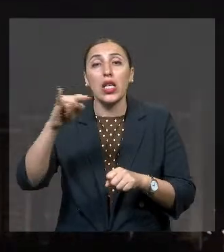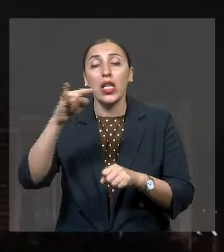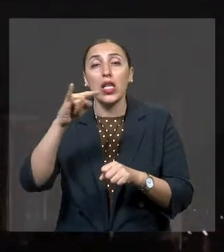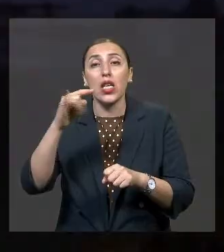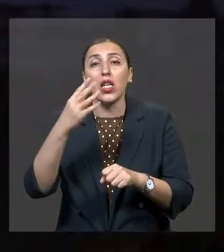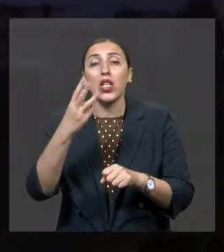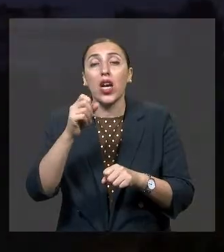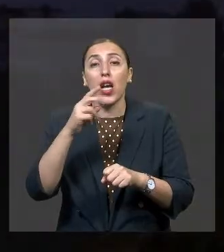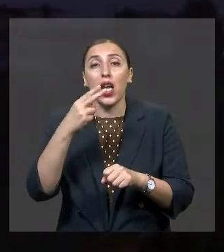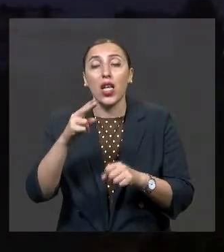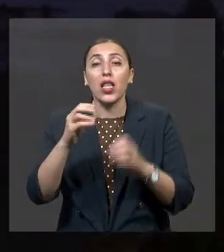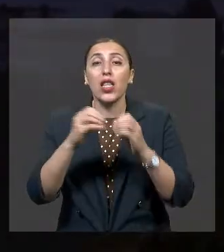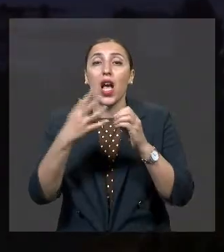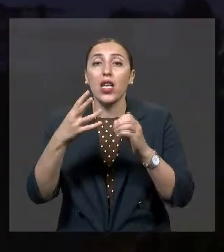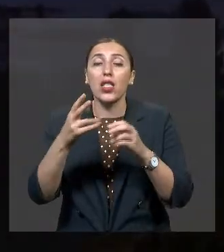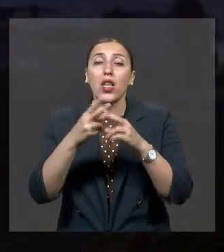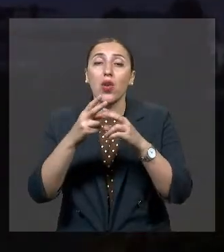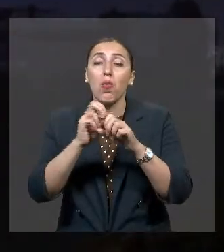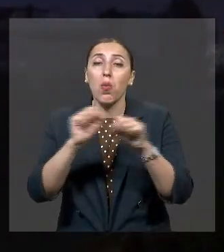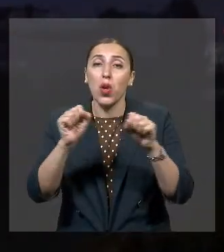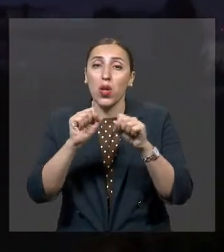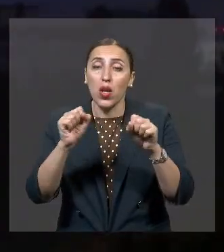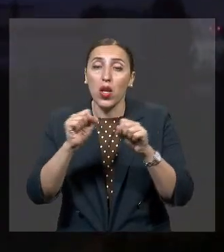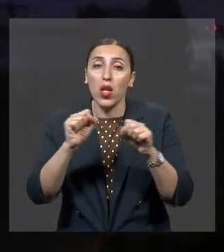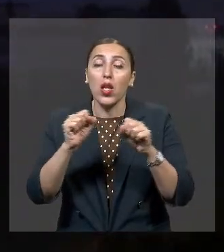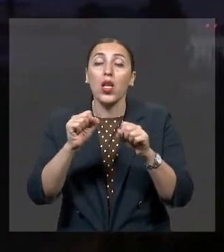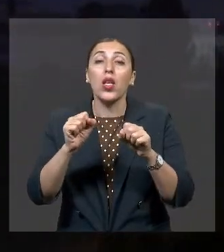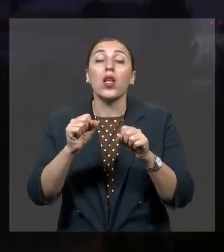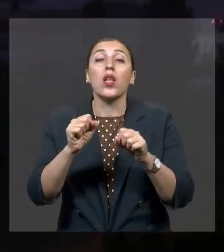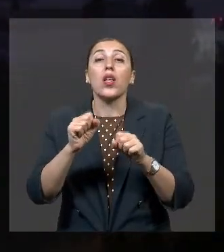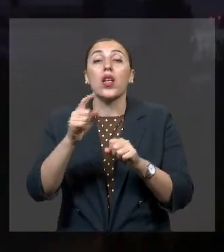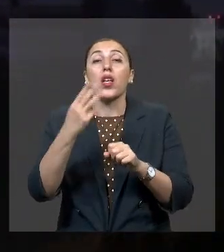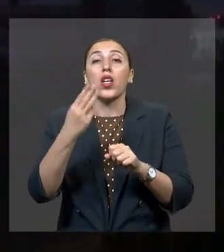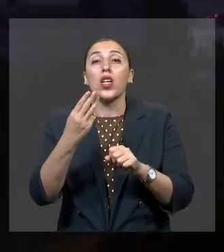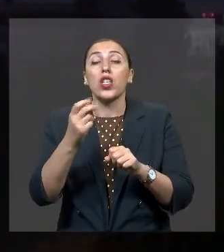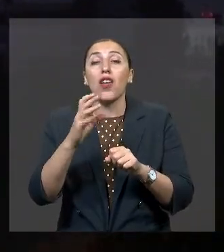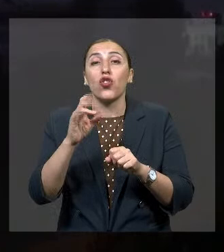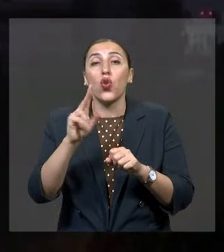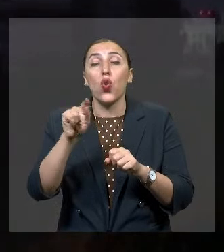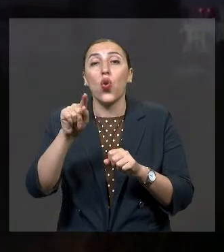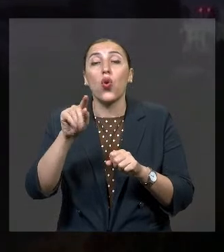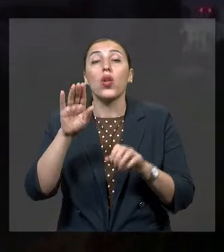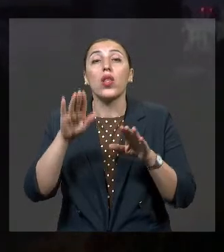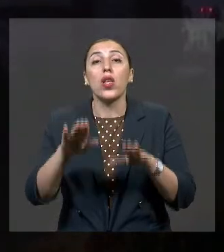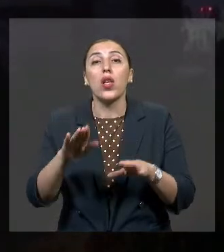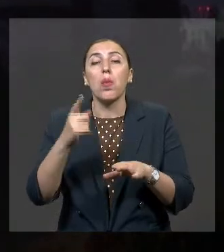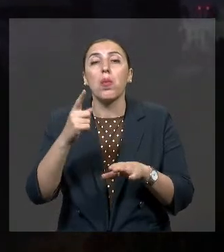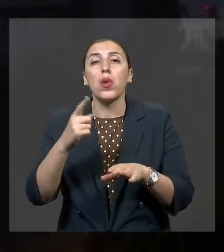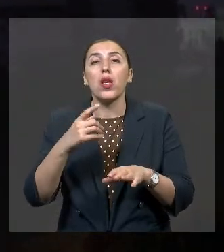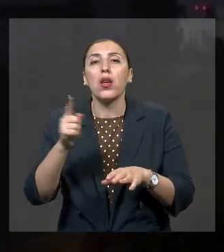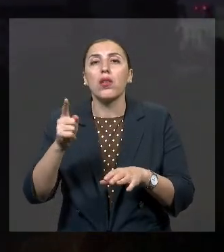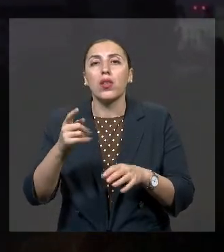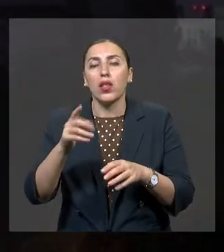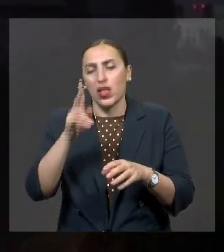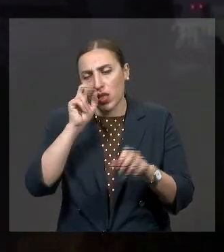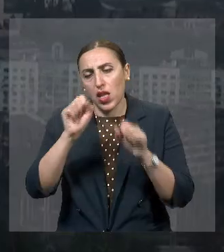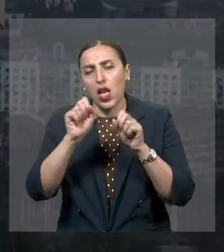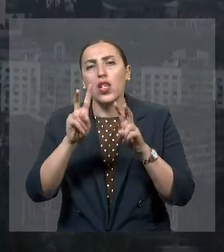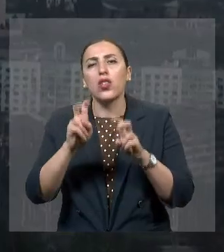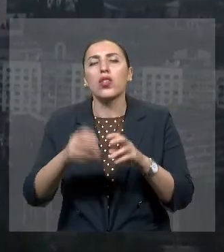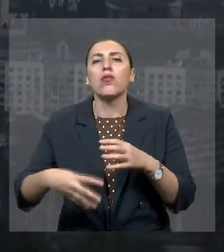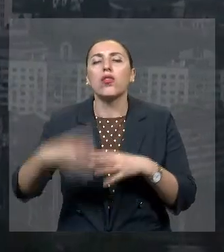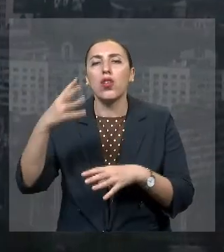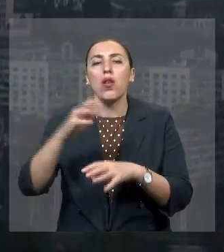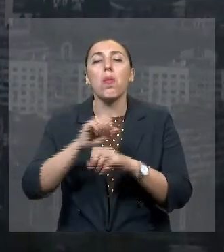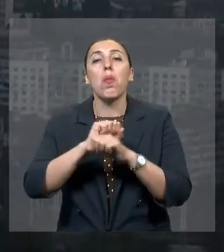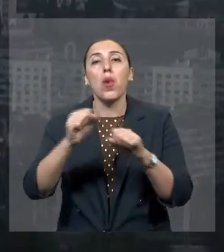15-ը։ Կիևի վրա հրթիռի բեկորները Շևչենկոյի շրջանում ընկել են վարչական մի շենքի վրա, որի հետևանքով 2 մարդ է